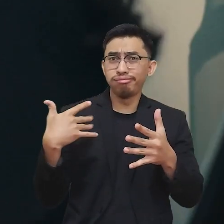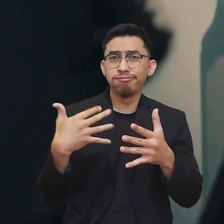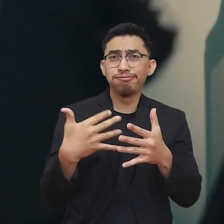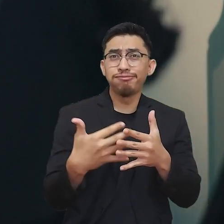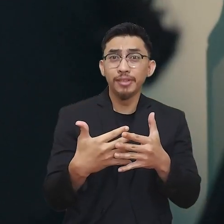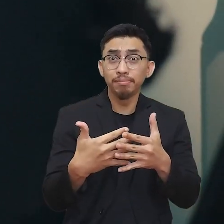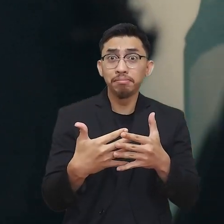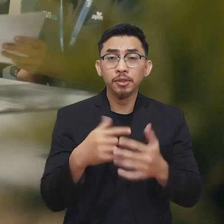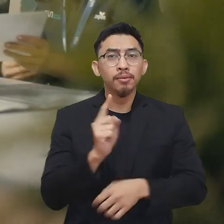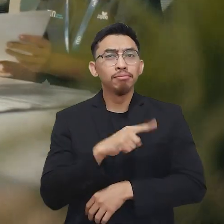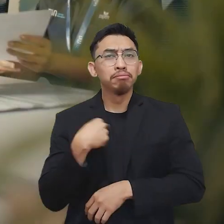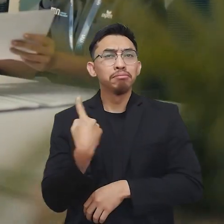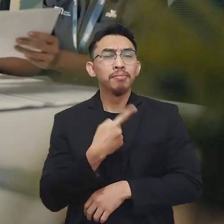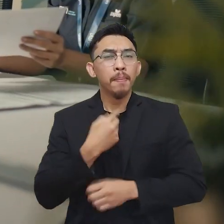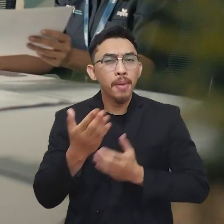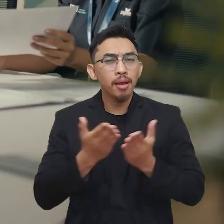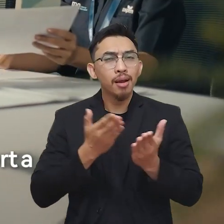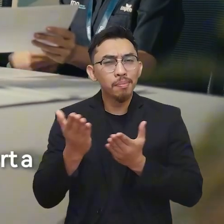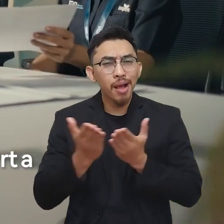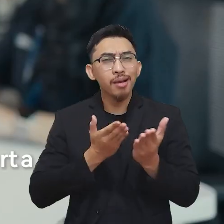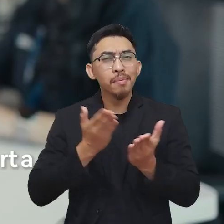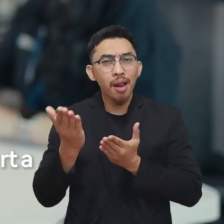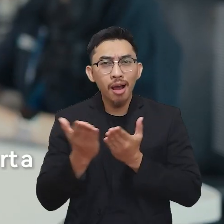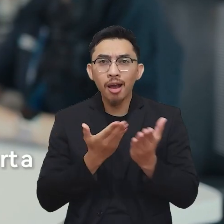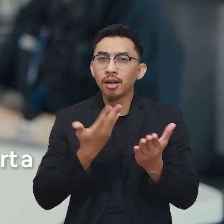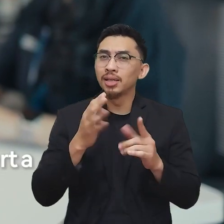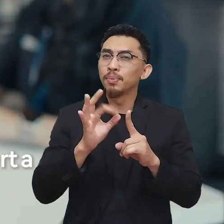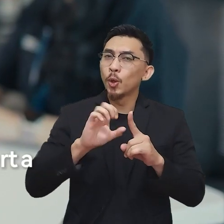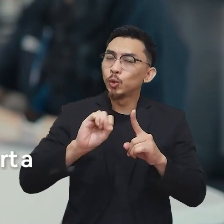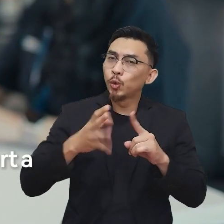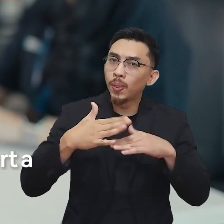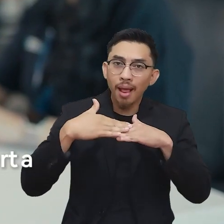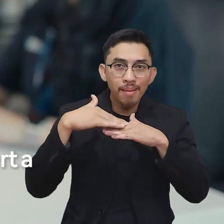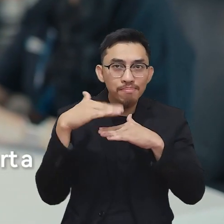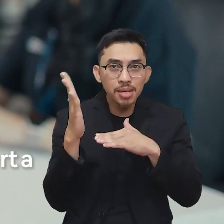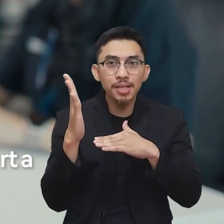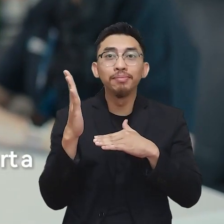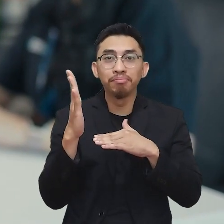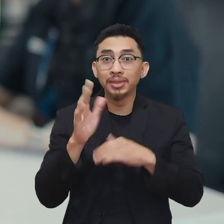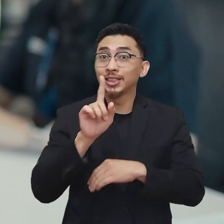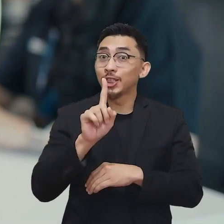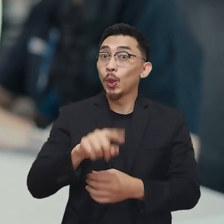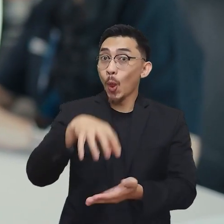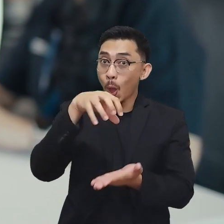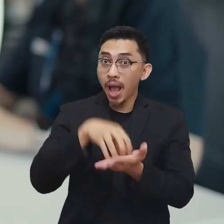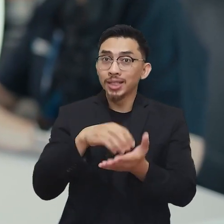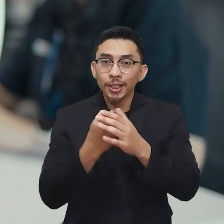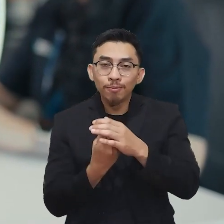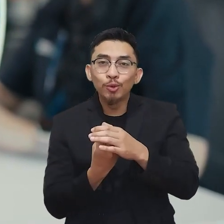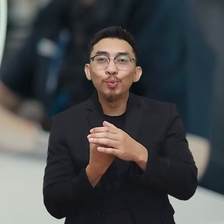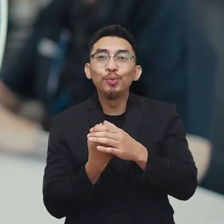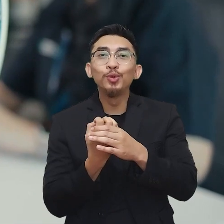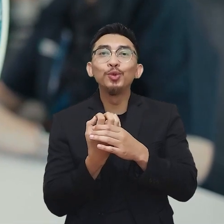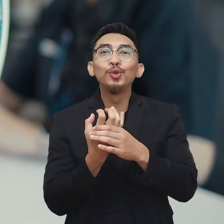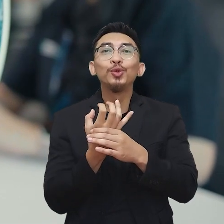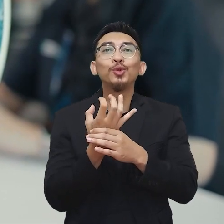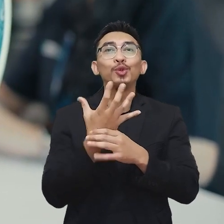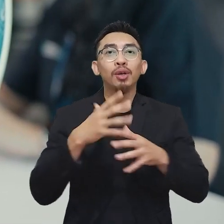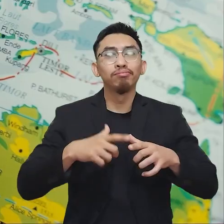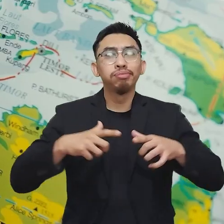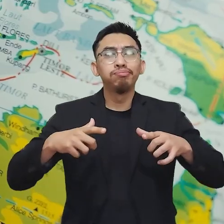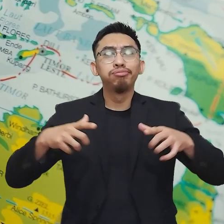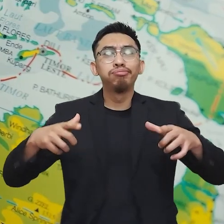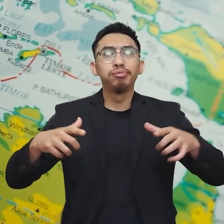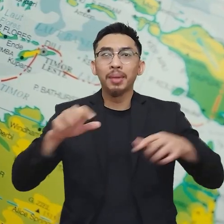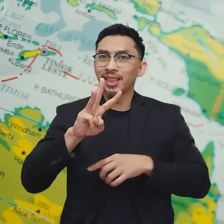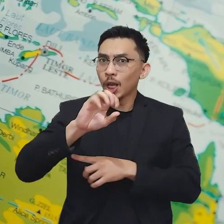Selama lebih dari 60 tahun, kami telah melayani puluhan juta peserta. Dari hanya satu lokasi, bertumbuh menjadi